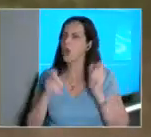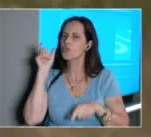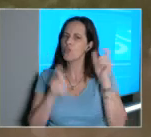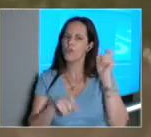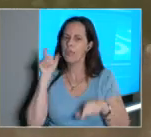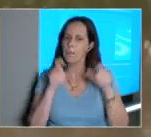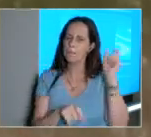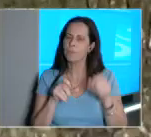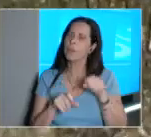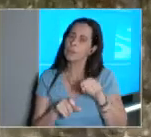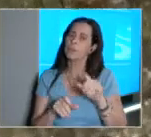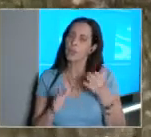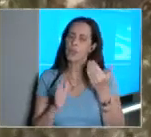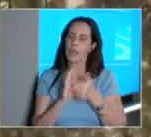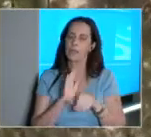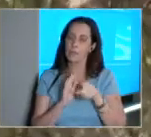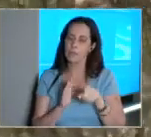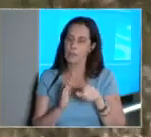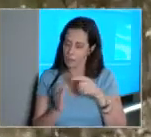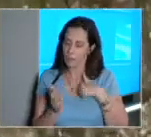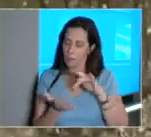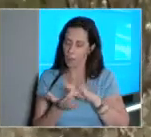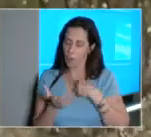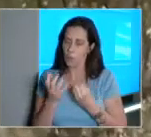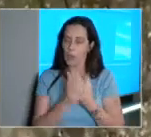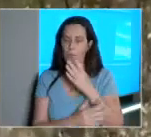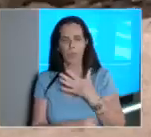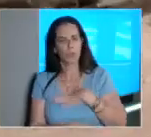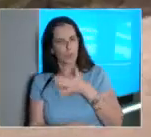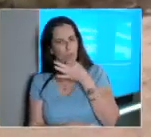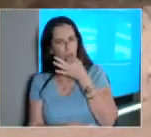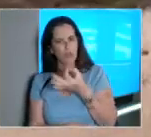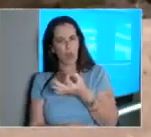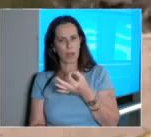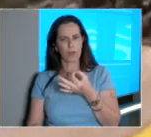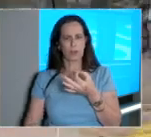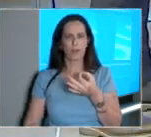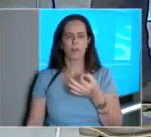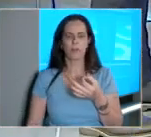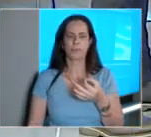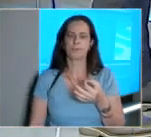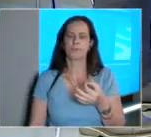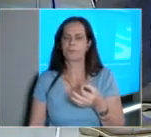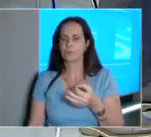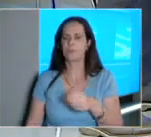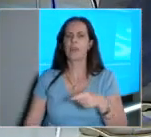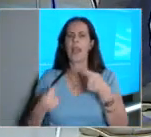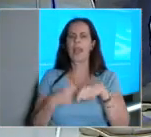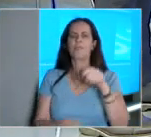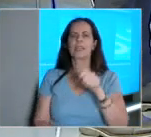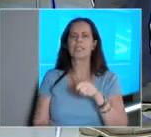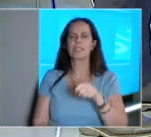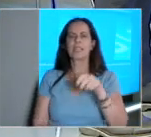של רמת הגולן, וזה מה שחסר, וזה היישוב שאנחנו הולכים להקים היום. חיים, אני רוצה לשאול אותך על חבר הכנסת צביקה האוזר מכחול